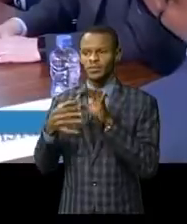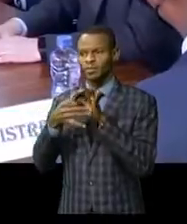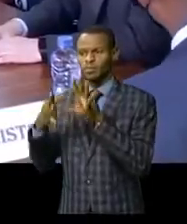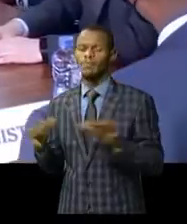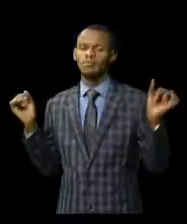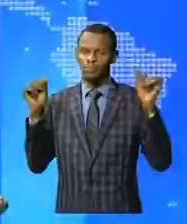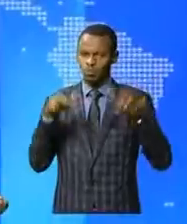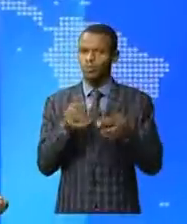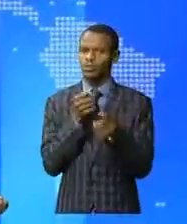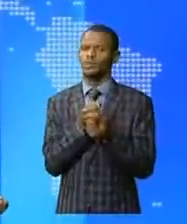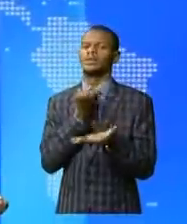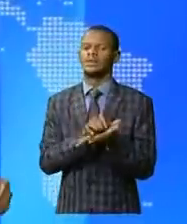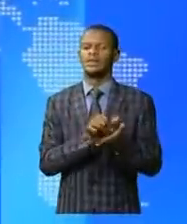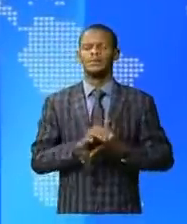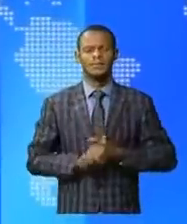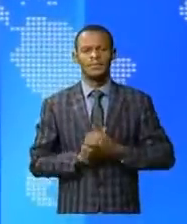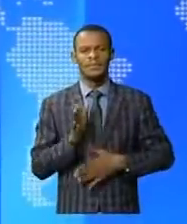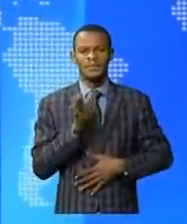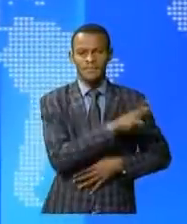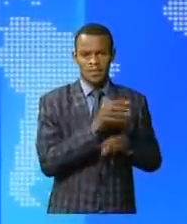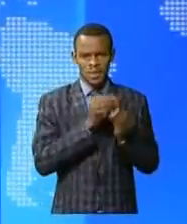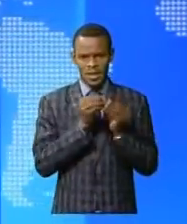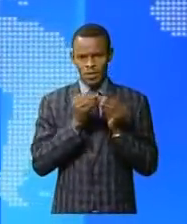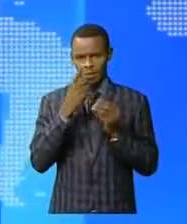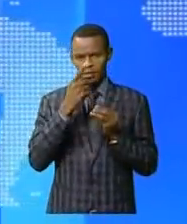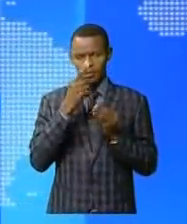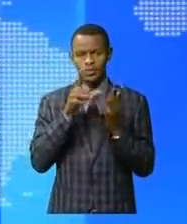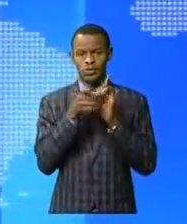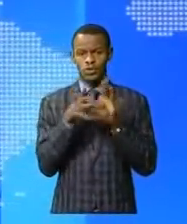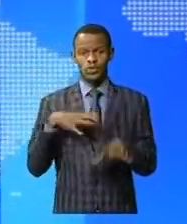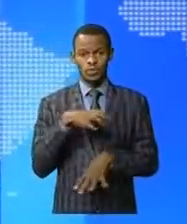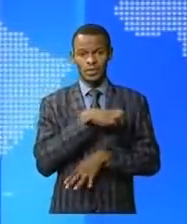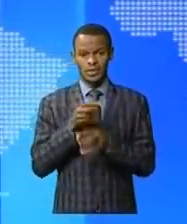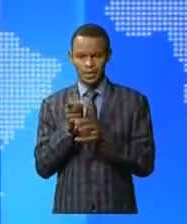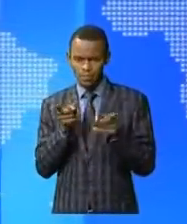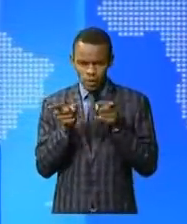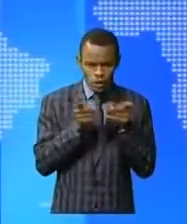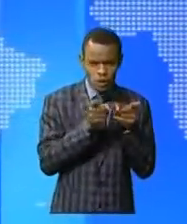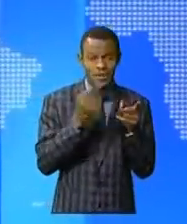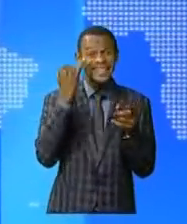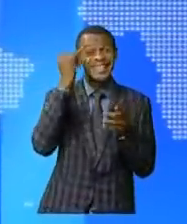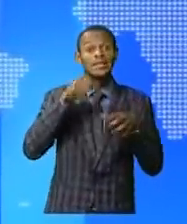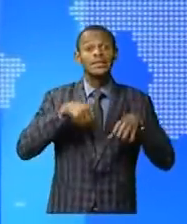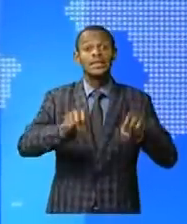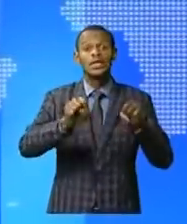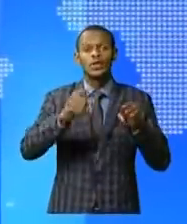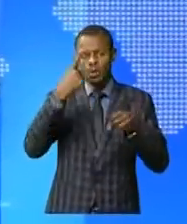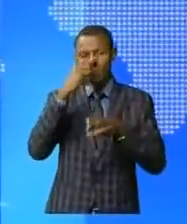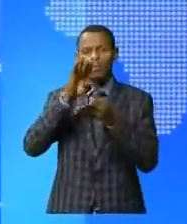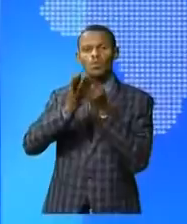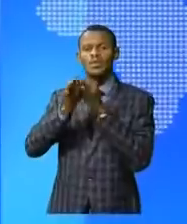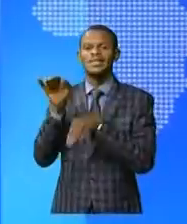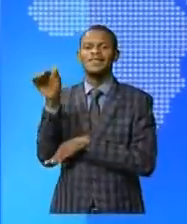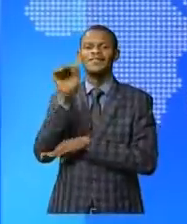partenaires au développement. Réunion du comité de pilotage de la stratégie nationale relative aux foresteries